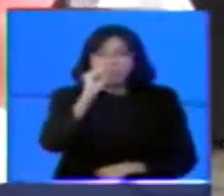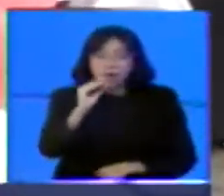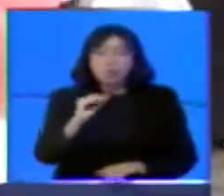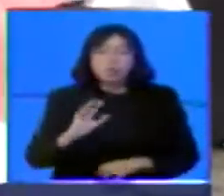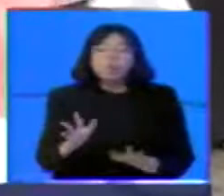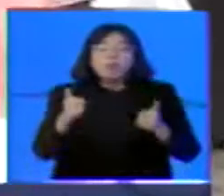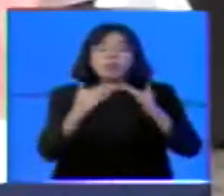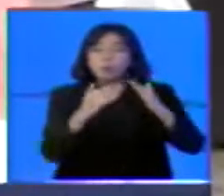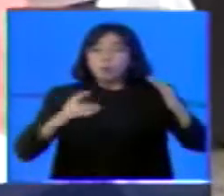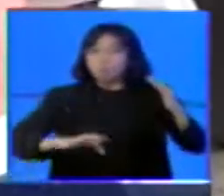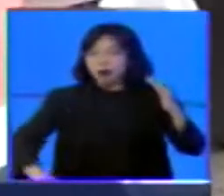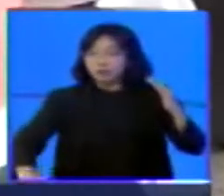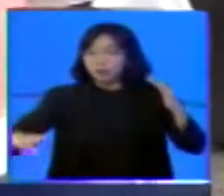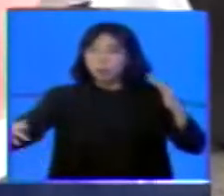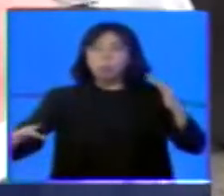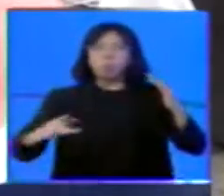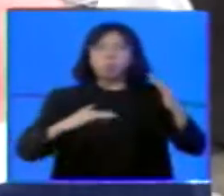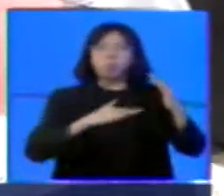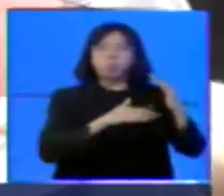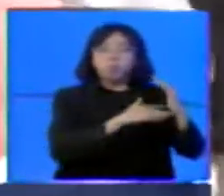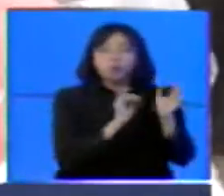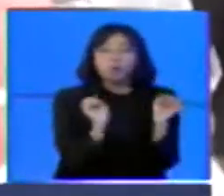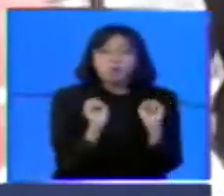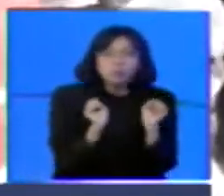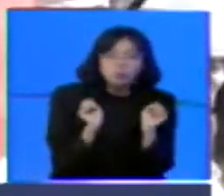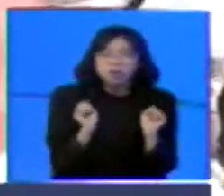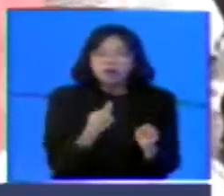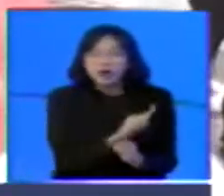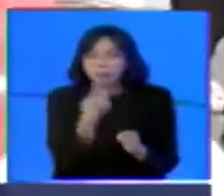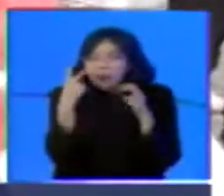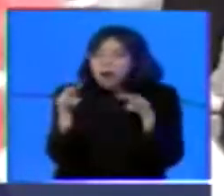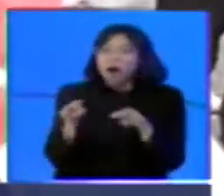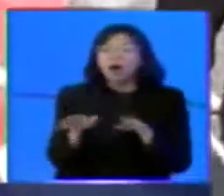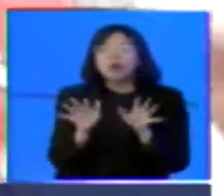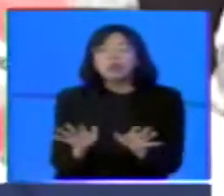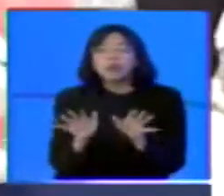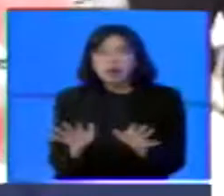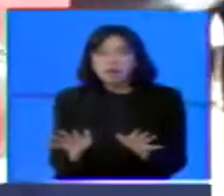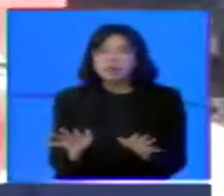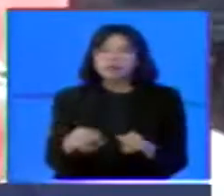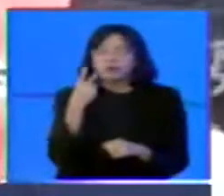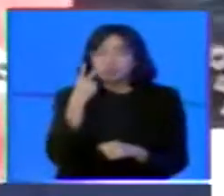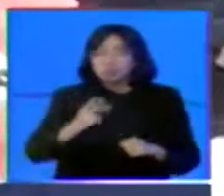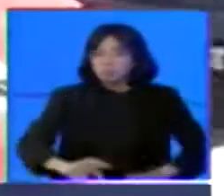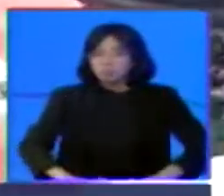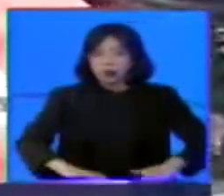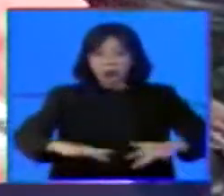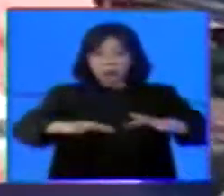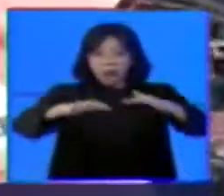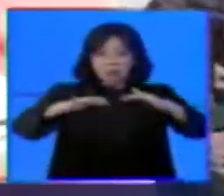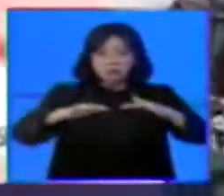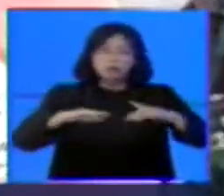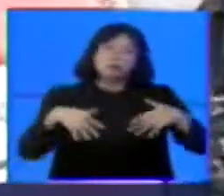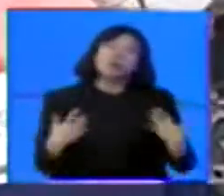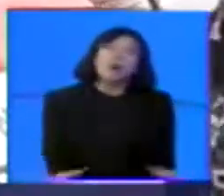Ya kita ya jatuhnya ya waspada aja. Nah terus pas sudah tinggi ya kita mau apa nggak mau